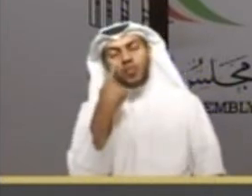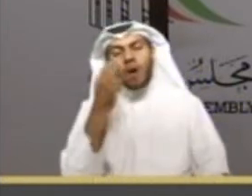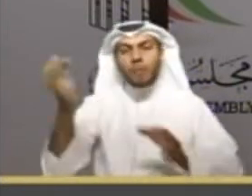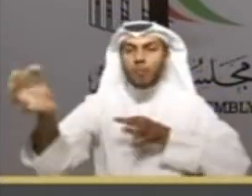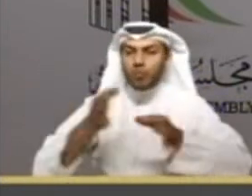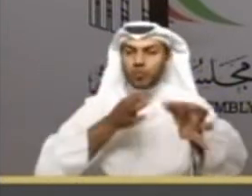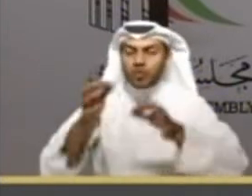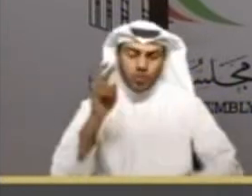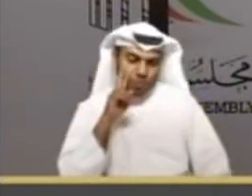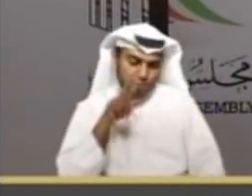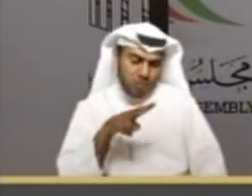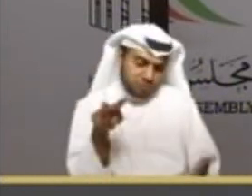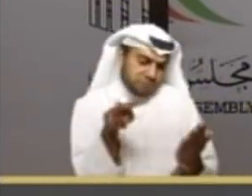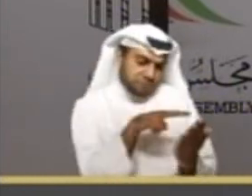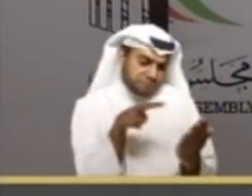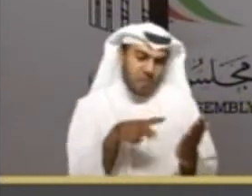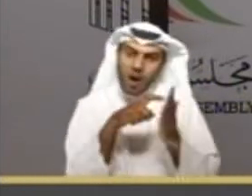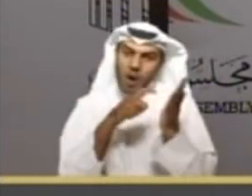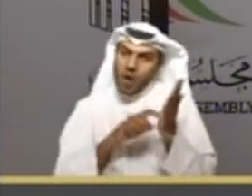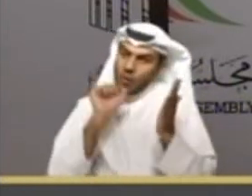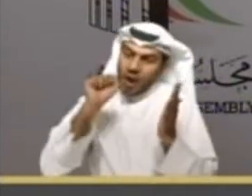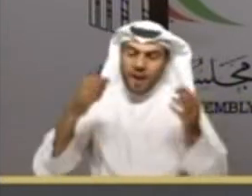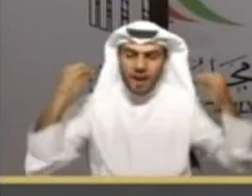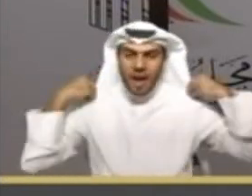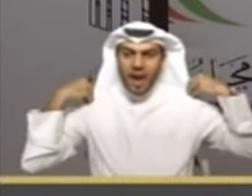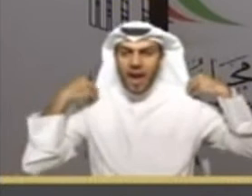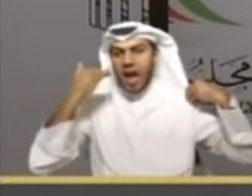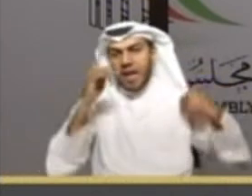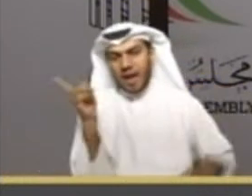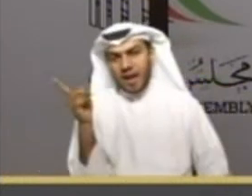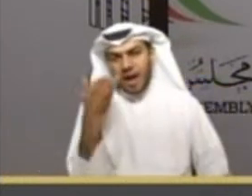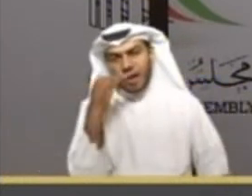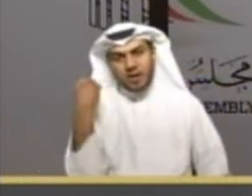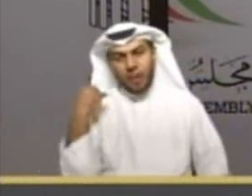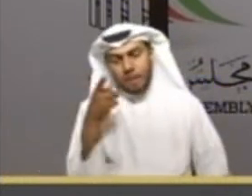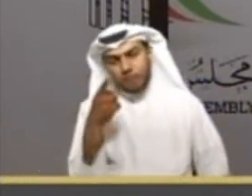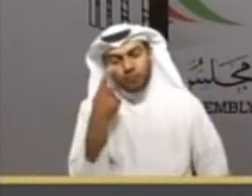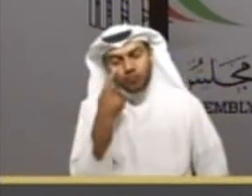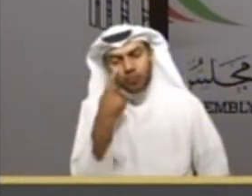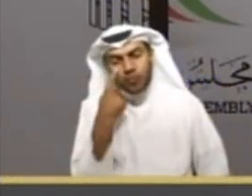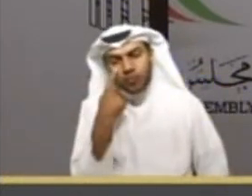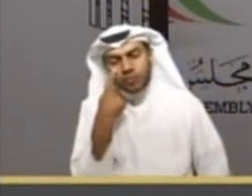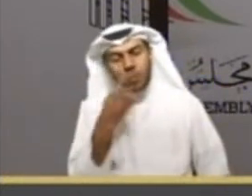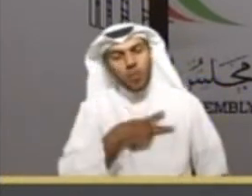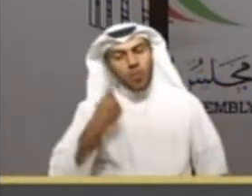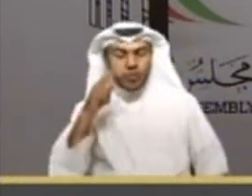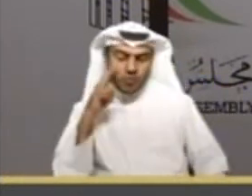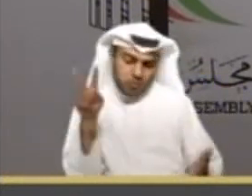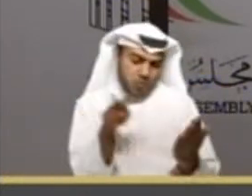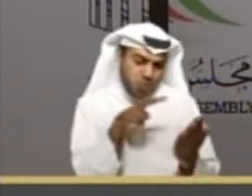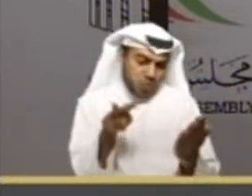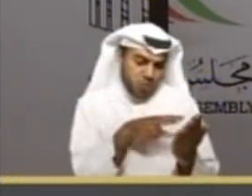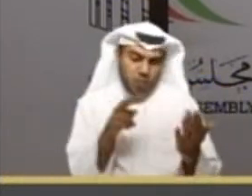أو المستشارين القانونيين في الهيئة العامة للرياضة ولدى الوزير، رؤية متكاملة. البنود